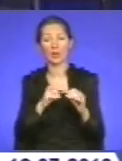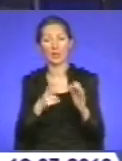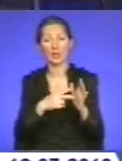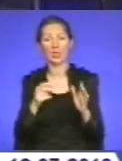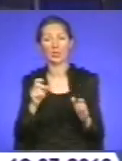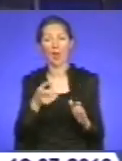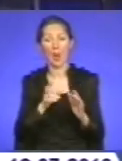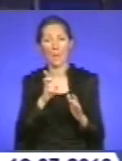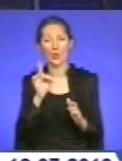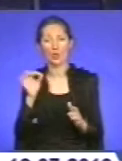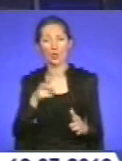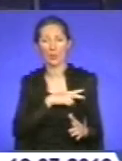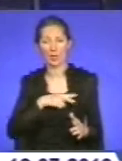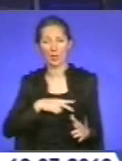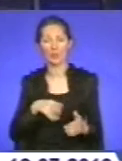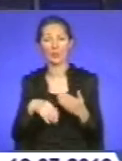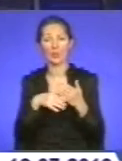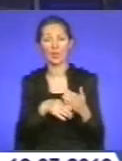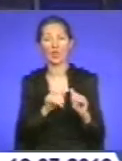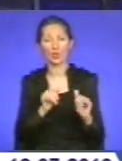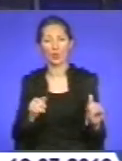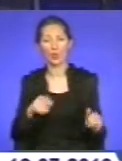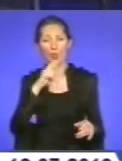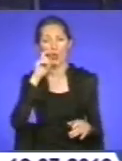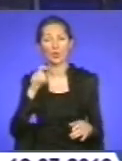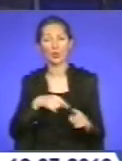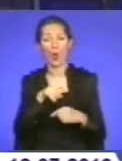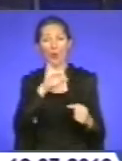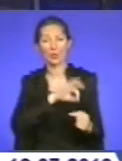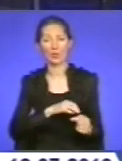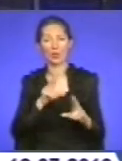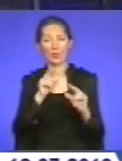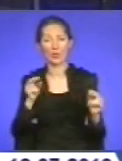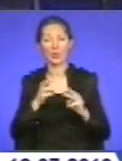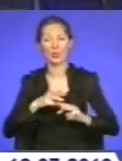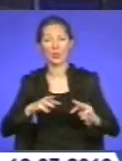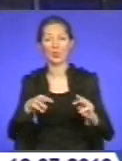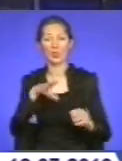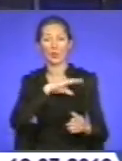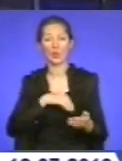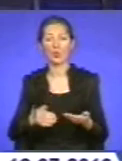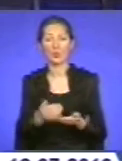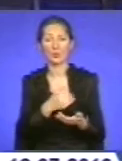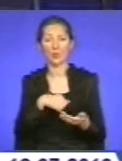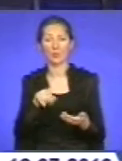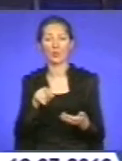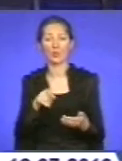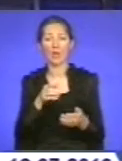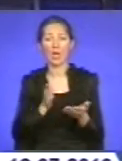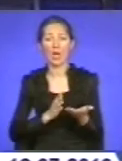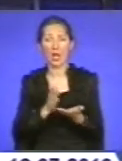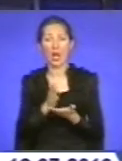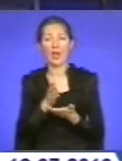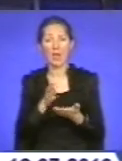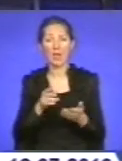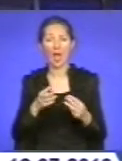Сприяти розвитку вітчизняного бізнесу обіцяють в Міністерстві доходів і зборів. Там поділилися планами на 5 років. Стратегія відомства передбачає передусім